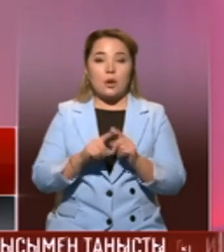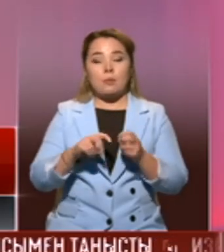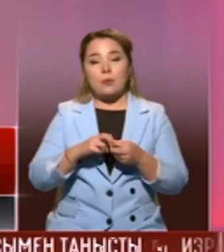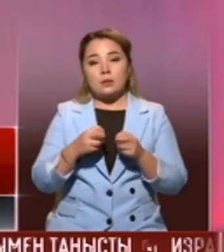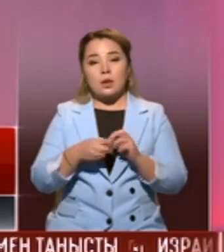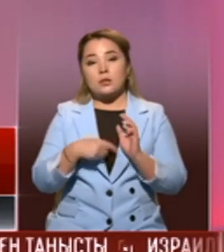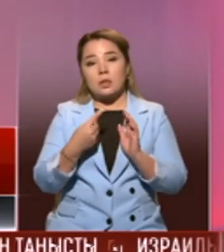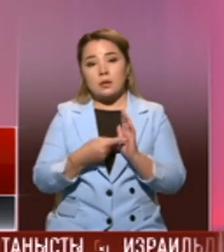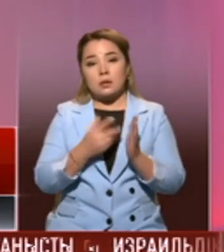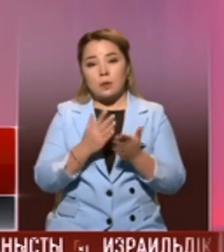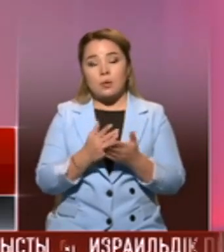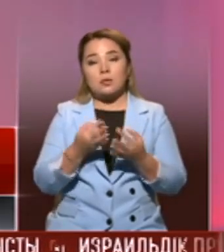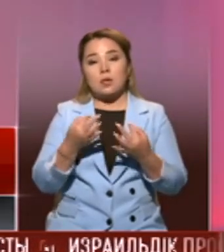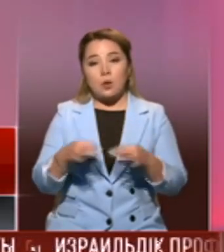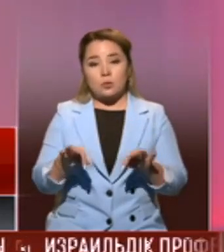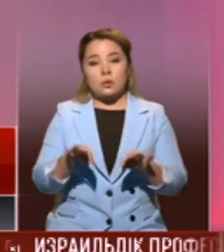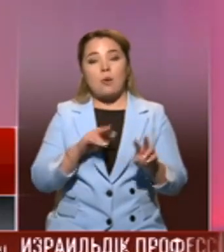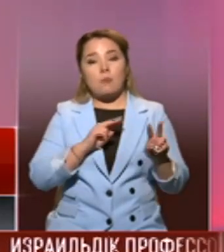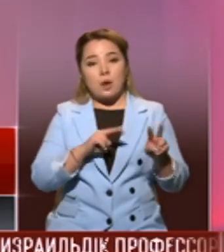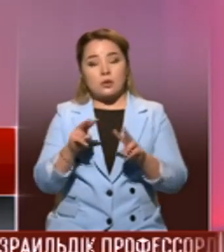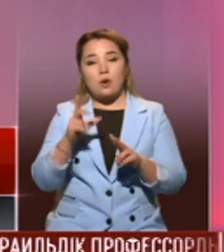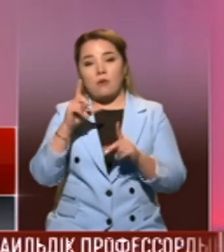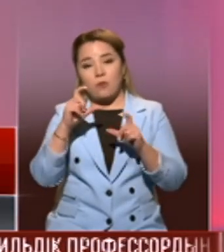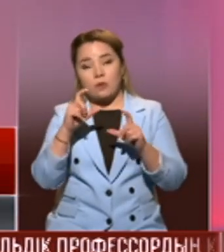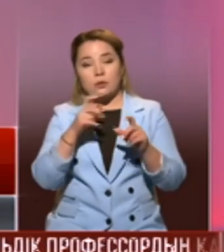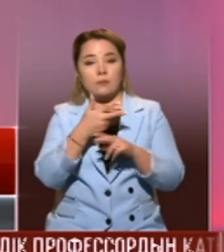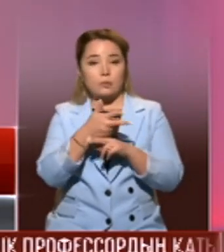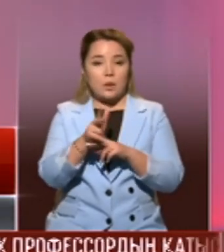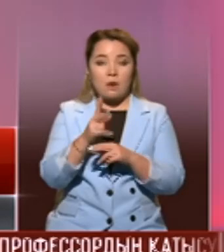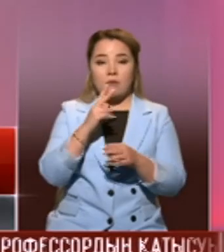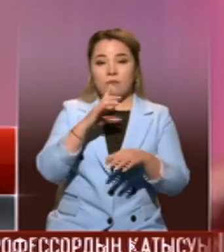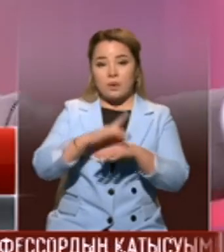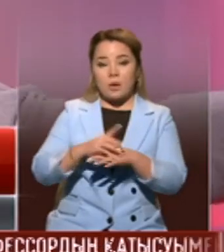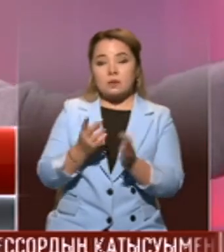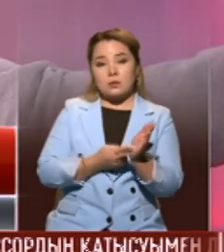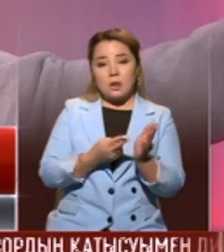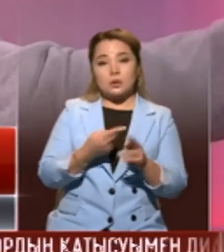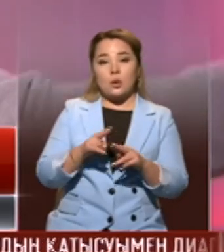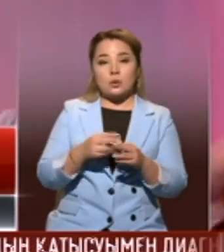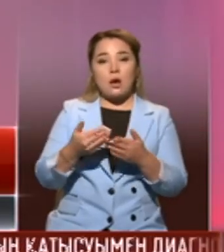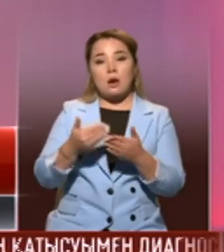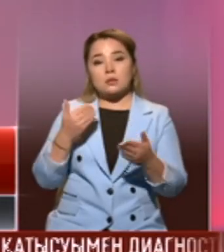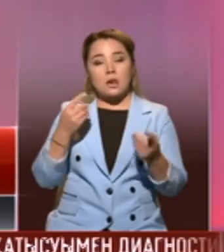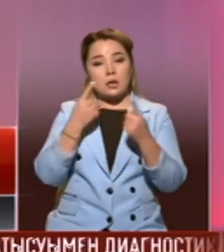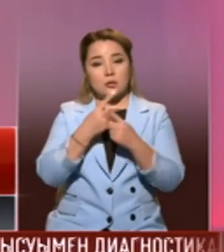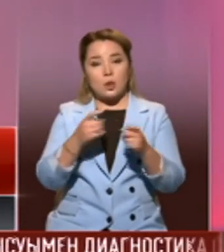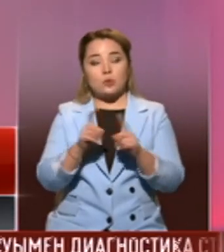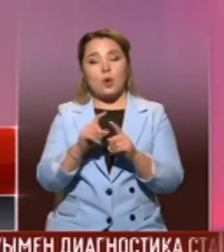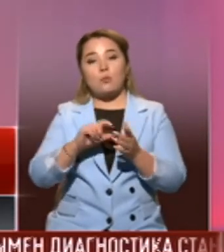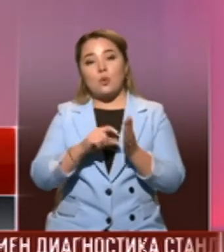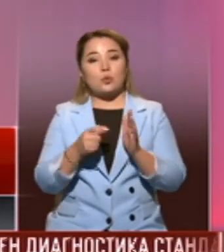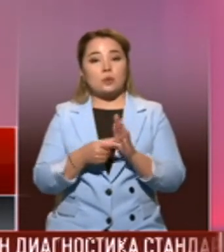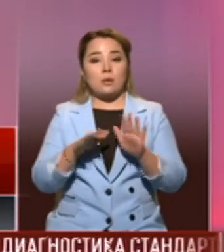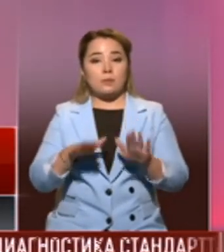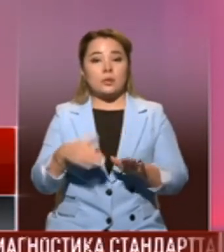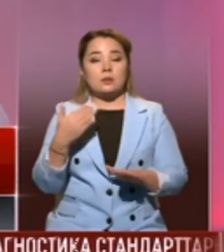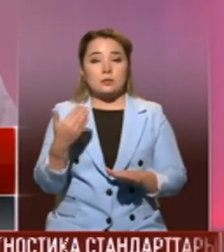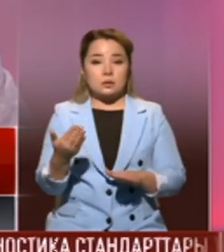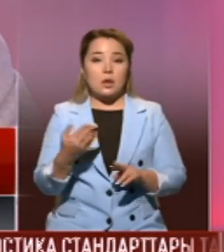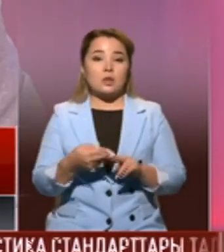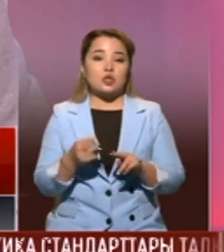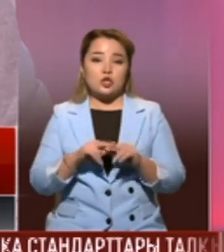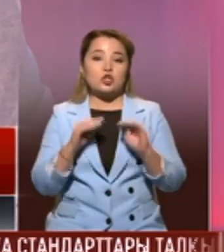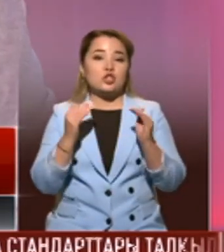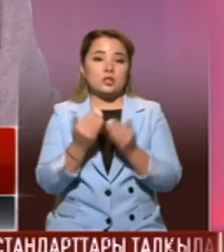мәселе бар. Тәуелсіз бақылаушының фото видео фиксация жасауына дәл осы алдын ала ескерту деген пунктпен